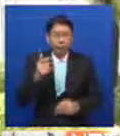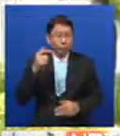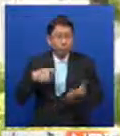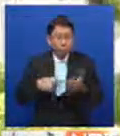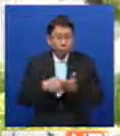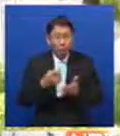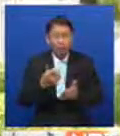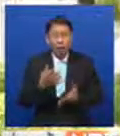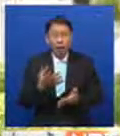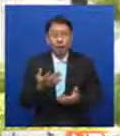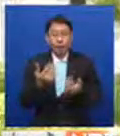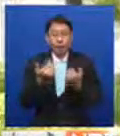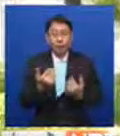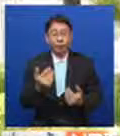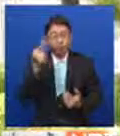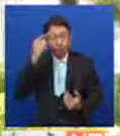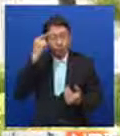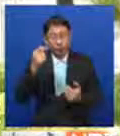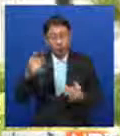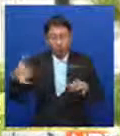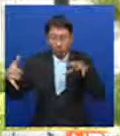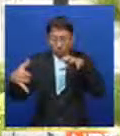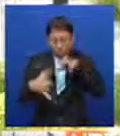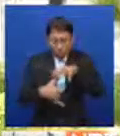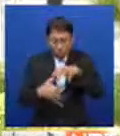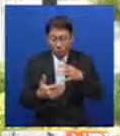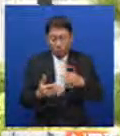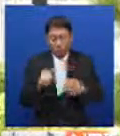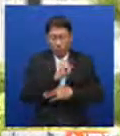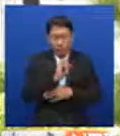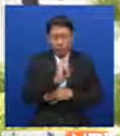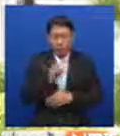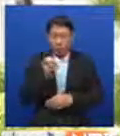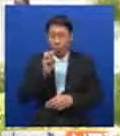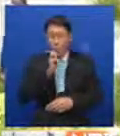คนนี้ไม่ดีผมถามว่าถ้าเข้ามาใหม่แล้วไม่ดีแล้วคุณจะโทษใครอีก